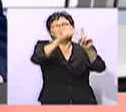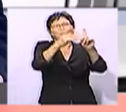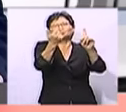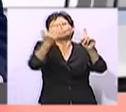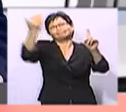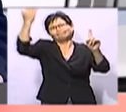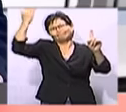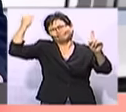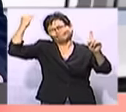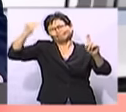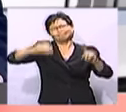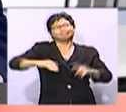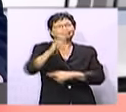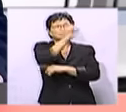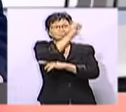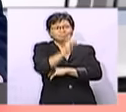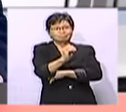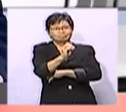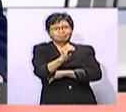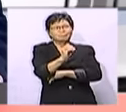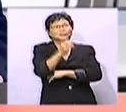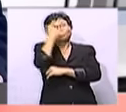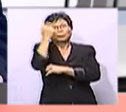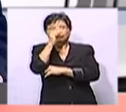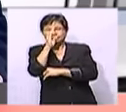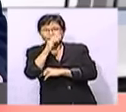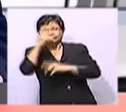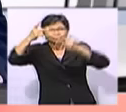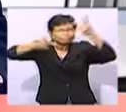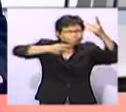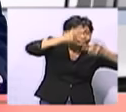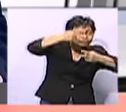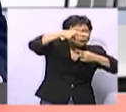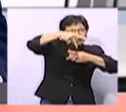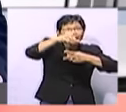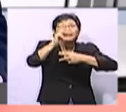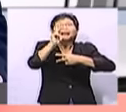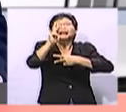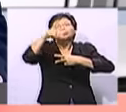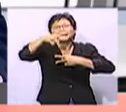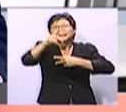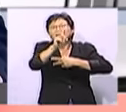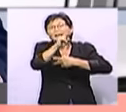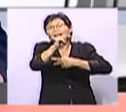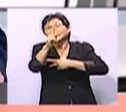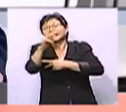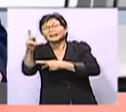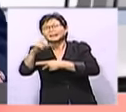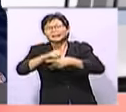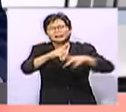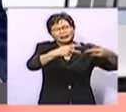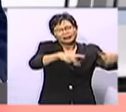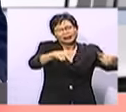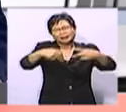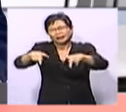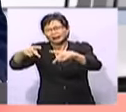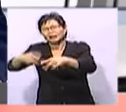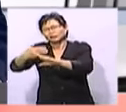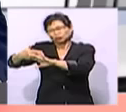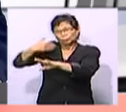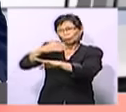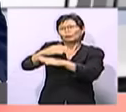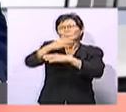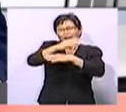lalu. Peratusan itu diperoleh hasil tinjauan Kementerian Perdagangan Dalam Negeri dan Hal Ehwal Pengguna di premis terbabit sebelum